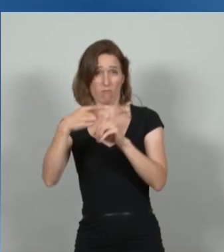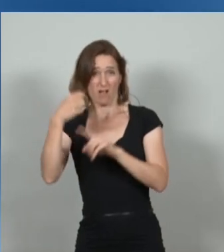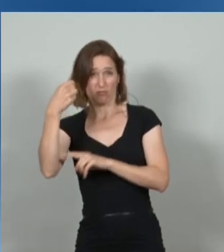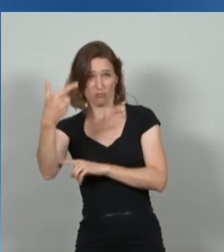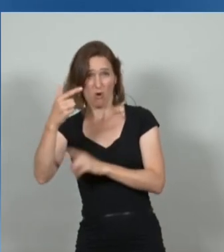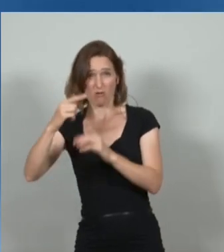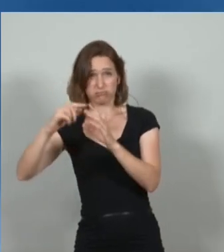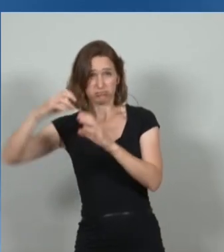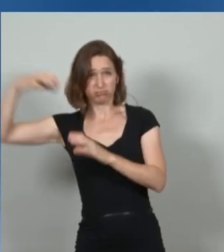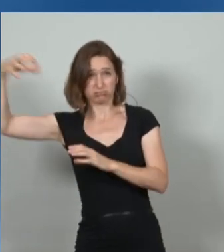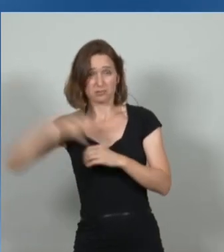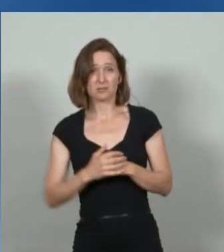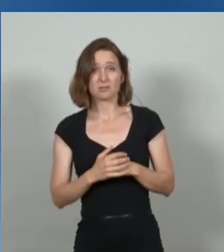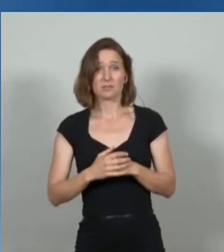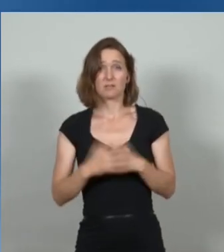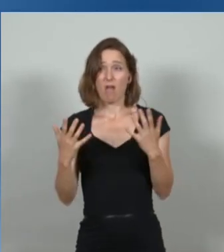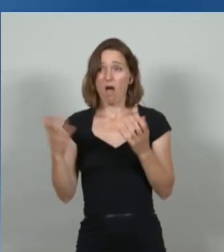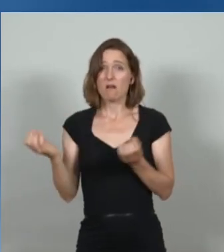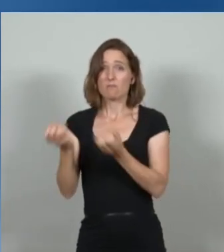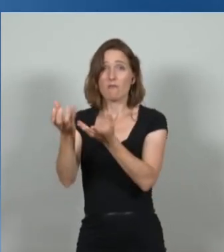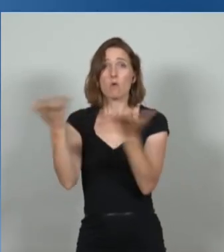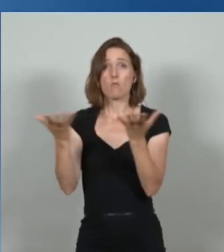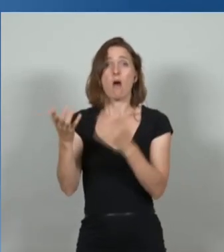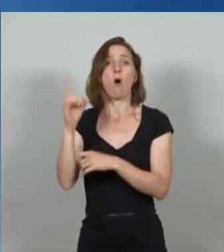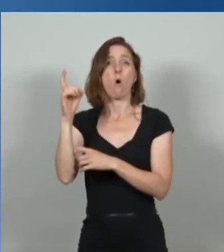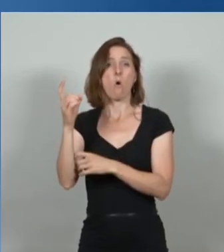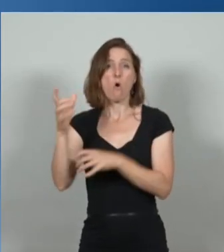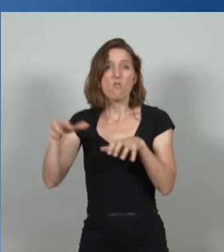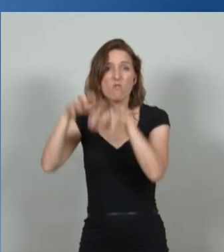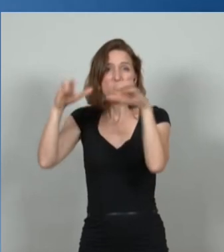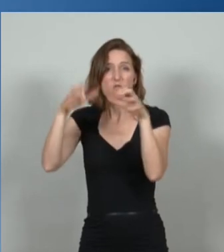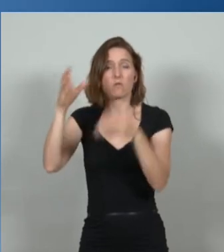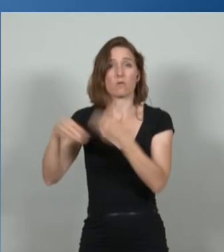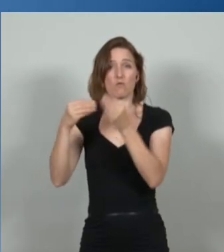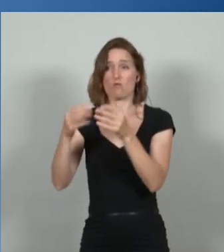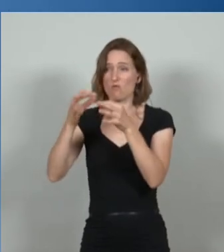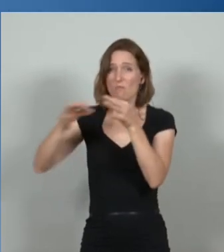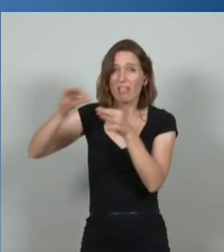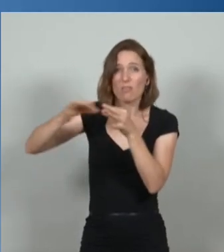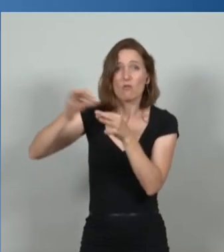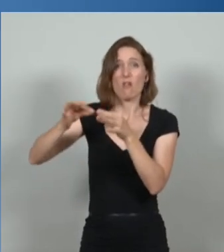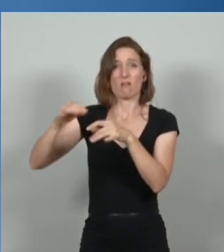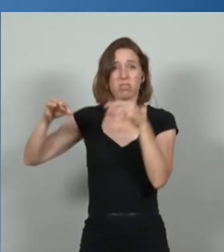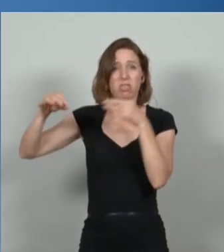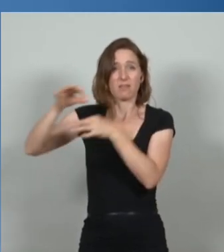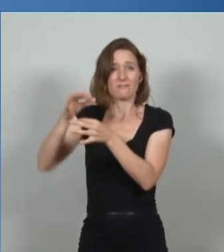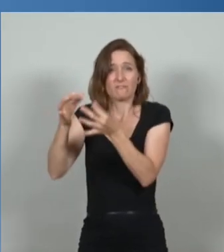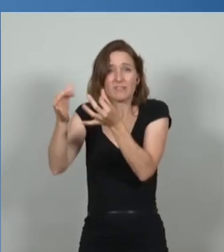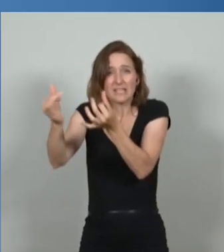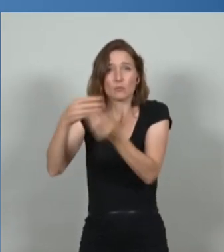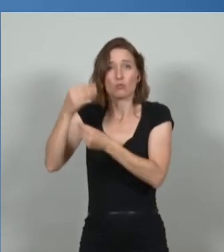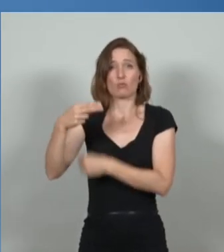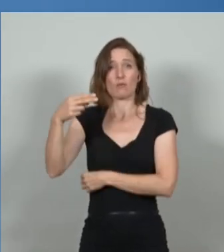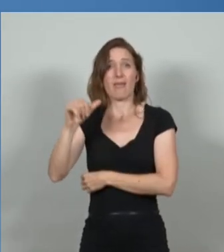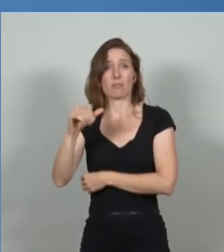l'oxyde d'azote les particules fines qui contribuent également au réchauffement climatique en ce qui concerne industrie automobile selon le ministère de la transition